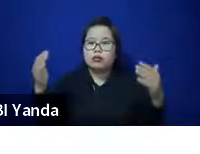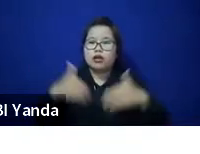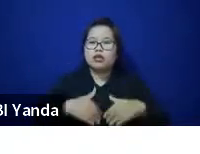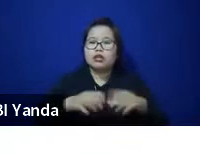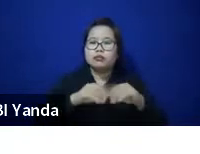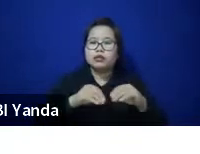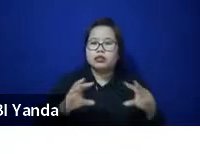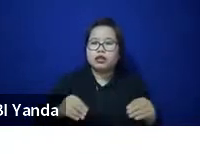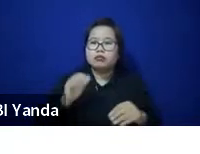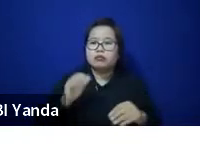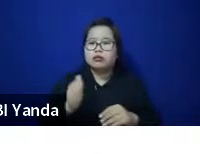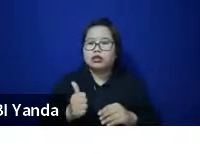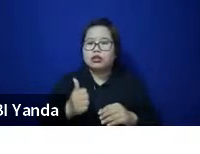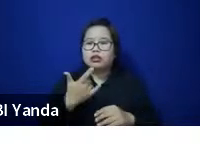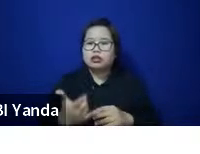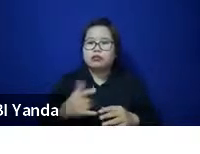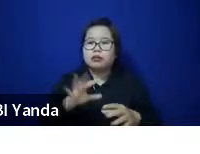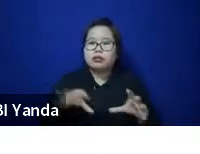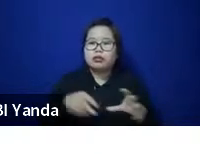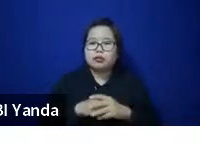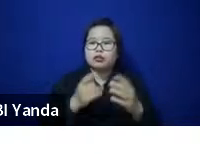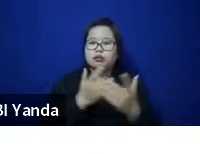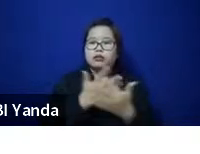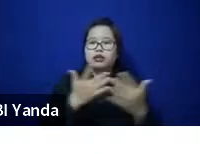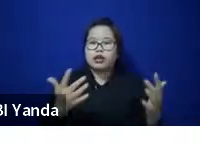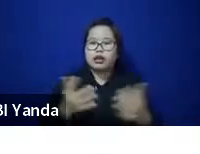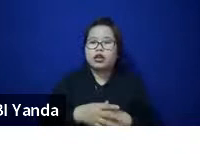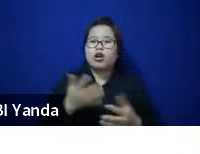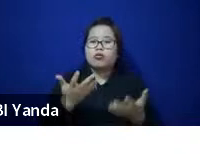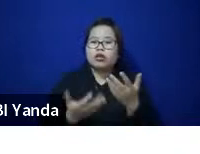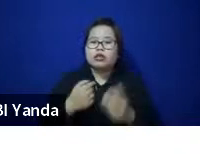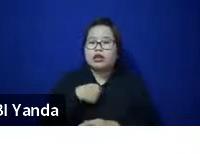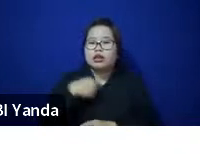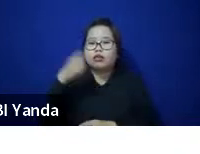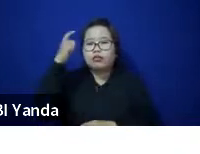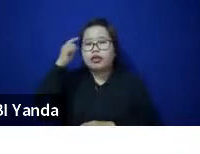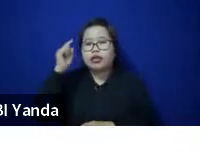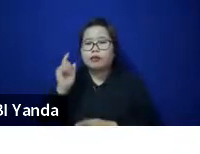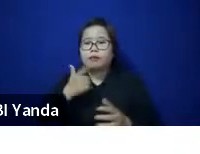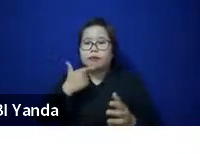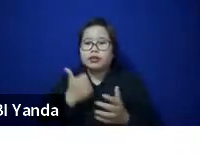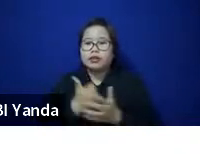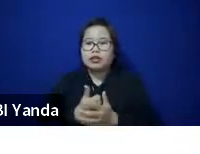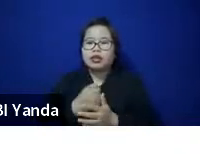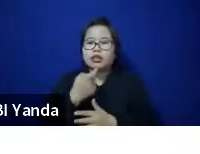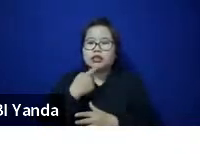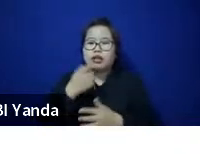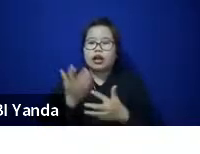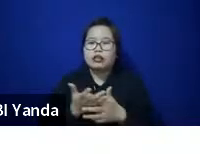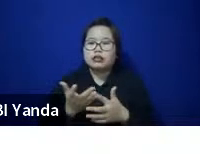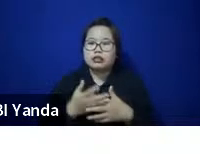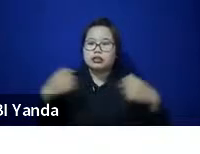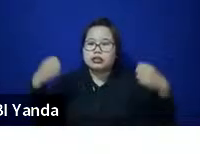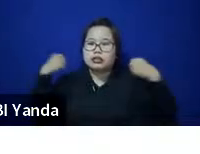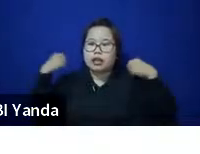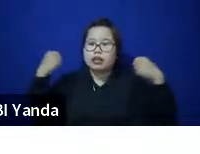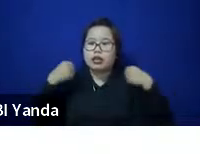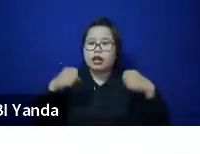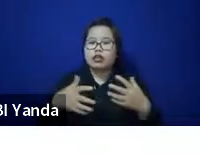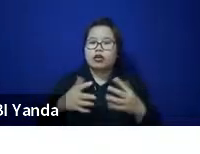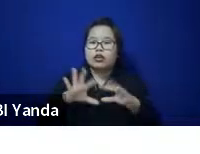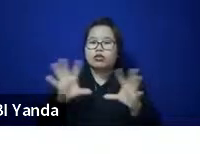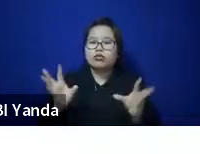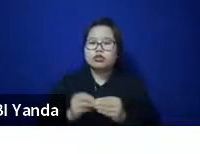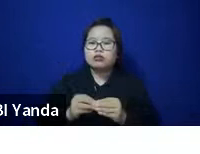bisa kembali berpartisipasi di masyarakat. Saya kira hal yang penting adalah bahwa akses kesehatan yang inklusif